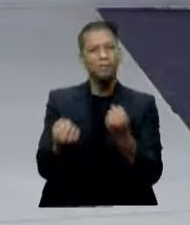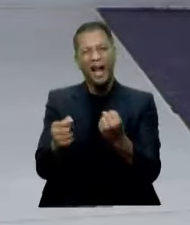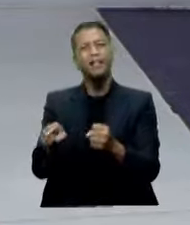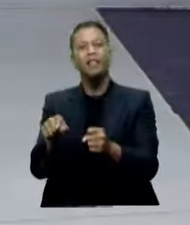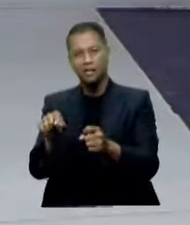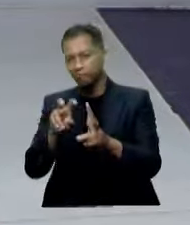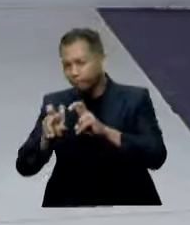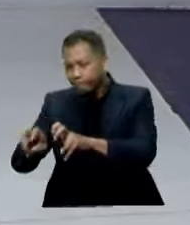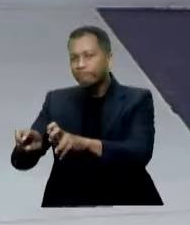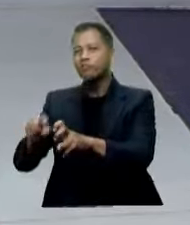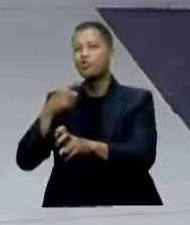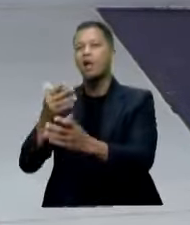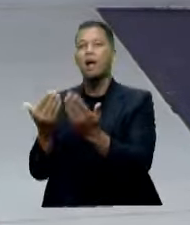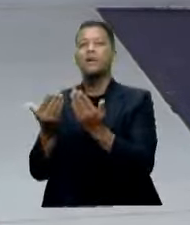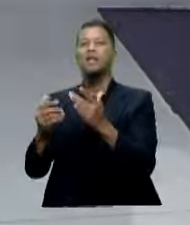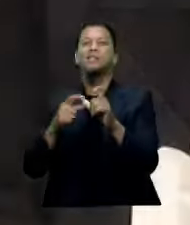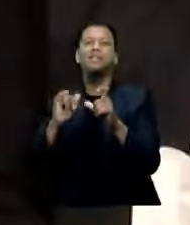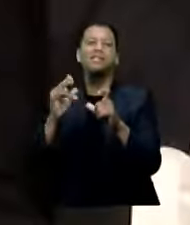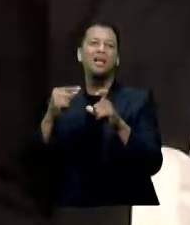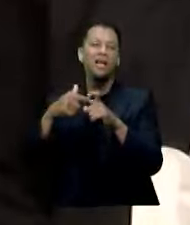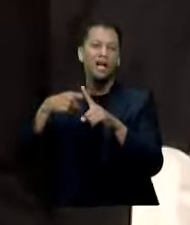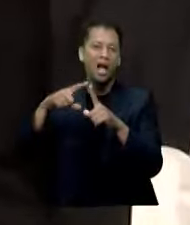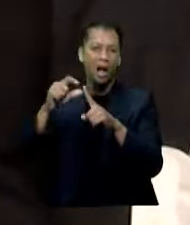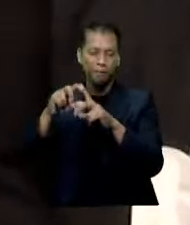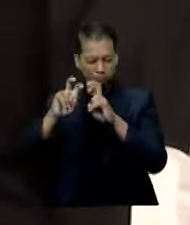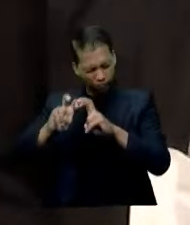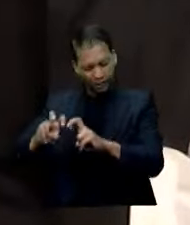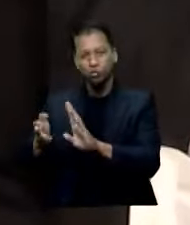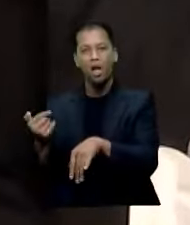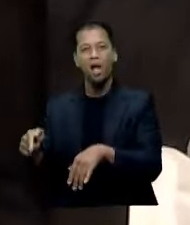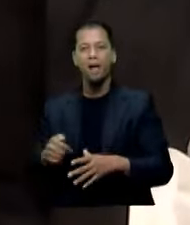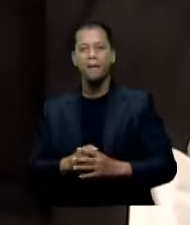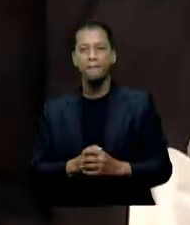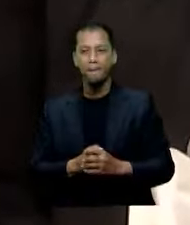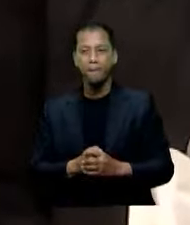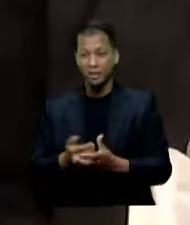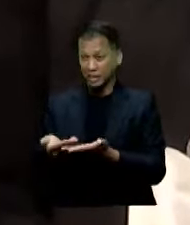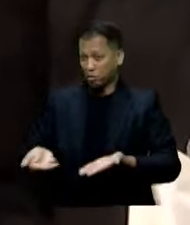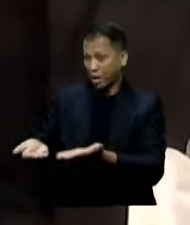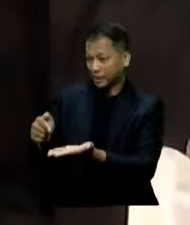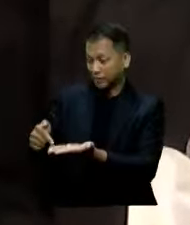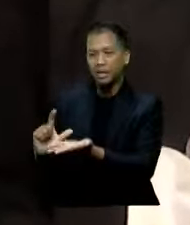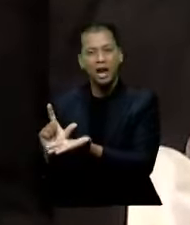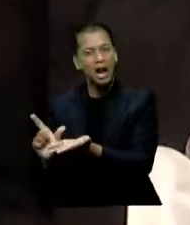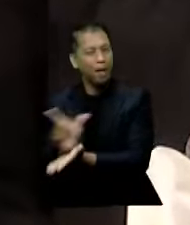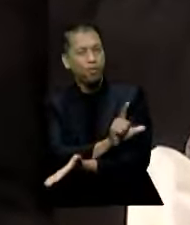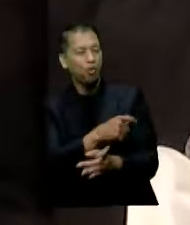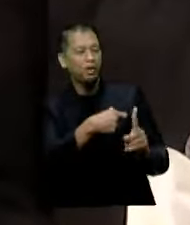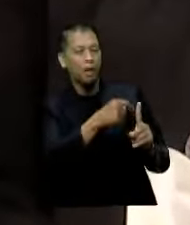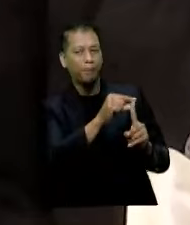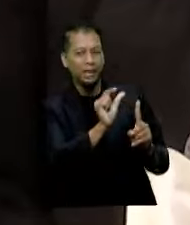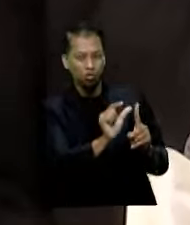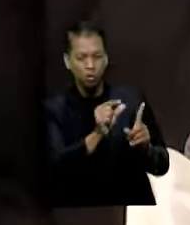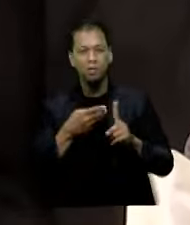investigasi terhadap aplikasi Sirekap. Kami sudah melaporkan ini ke baik ke KPU dan Bawaslu.